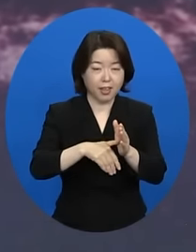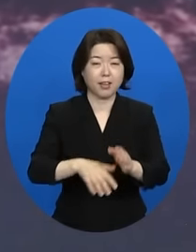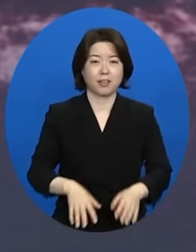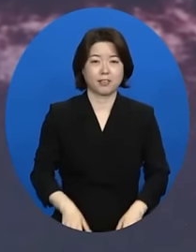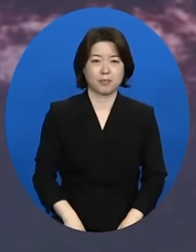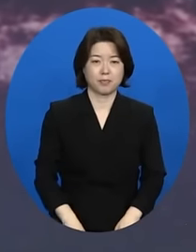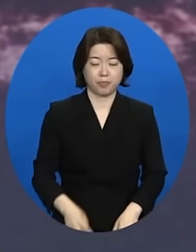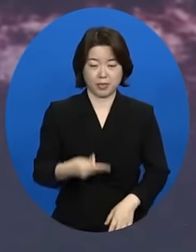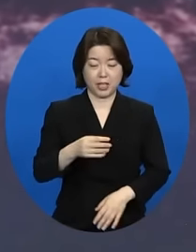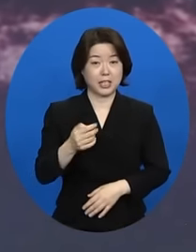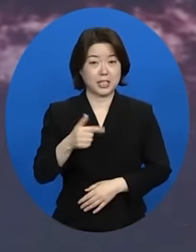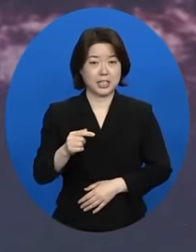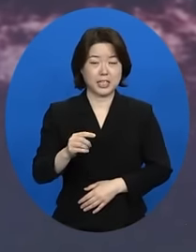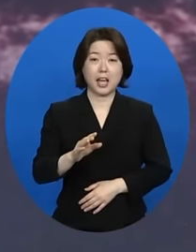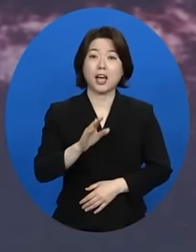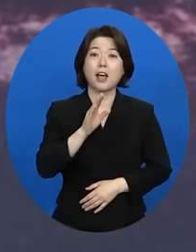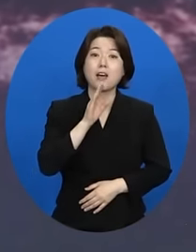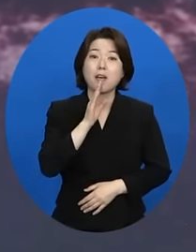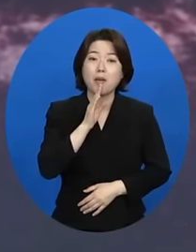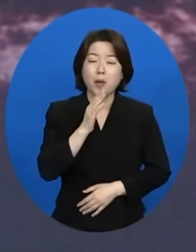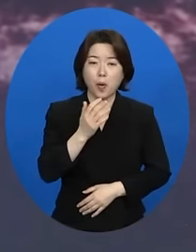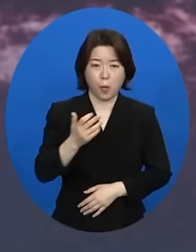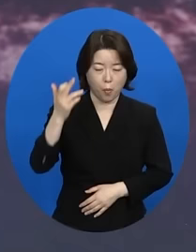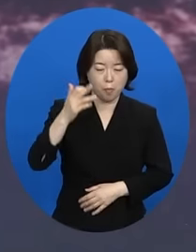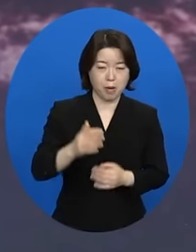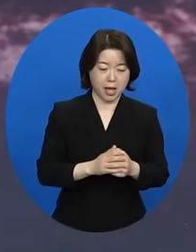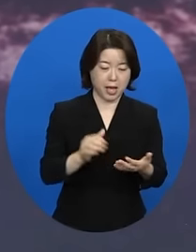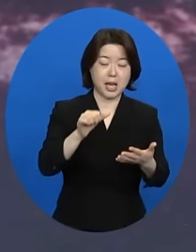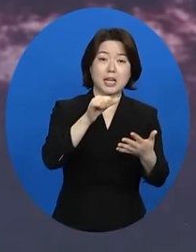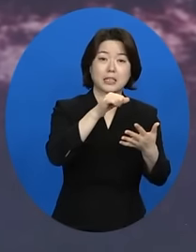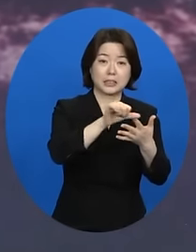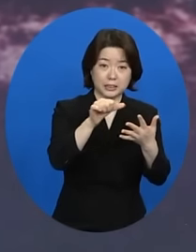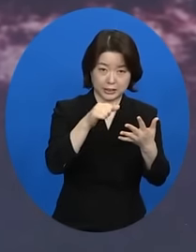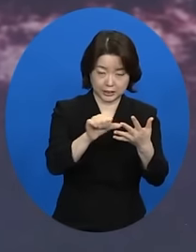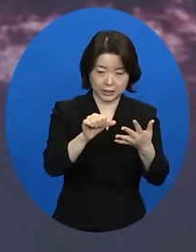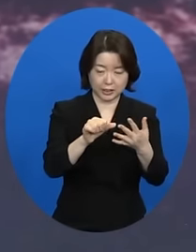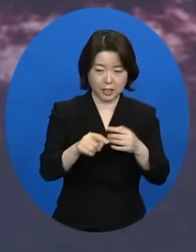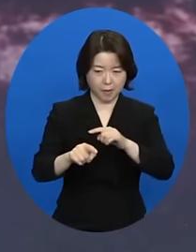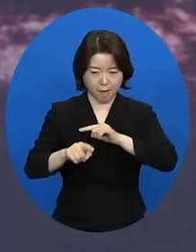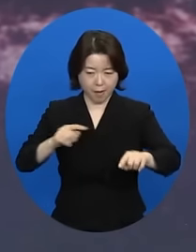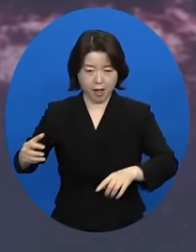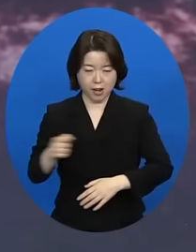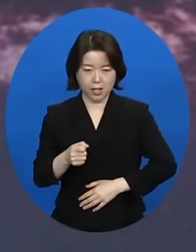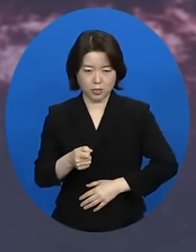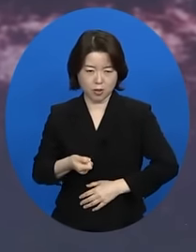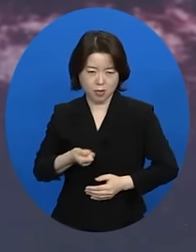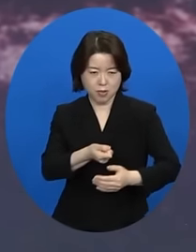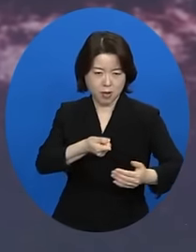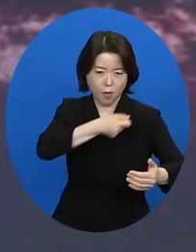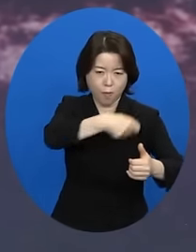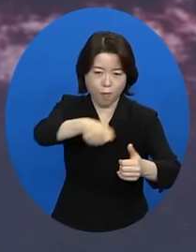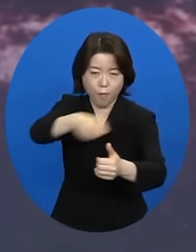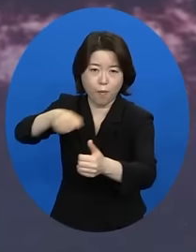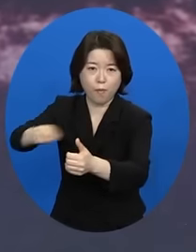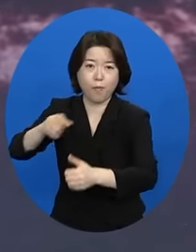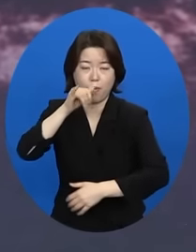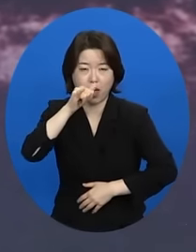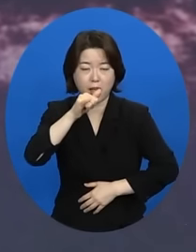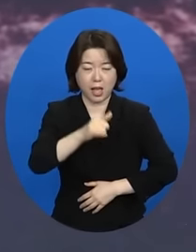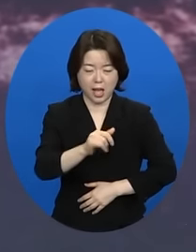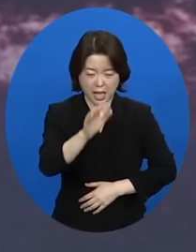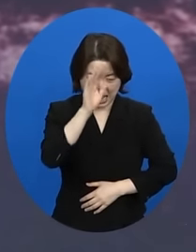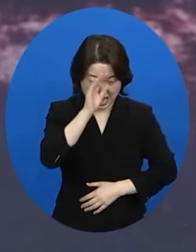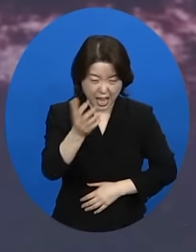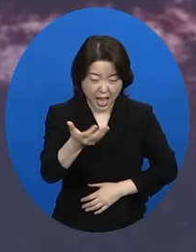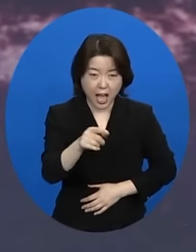이 디나의 친오빠죠, 시므온과 레위가 칼을 들고 습격을 해서 그렇게 아파하던